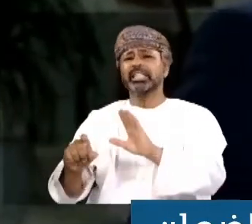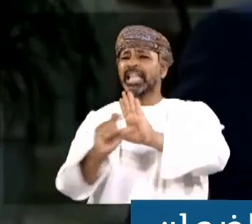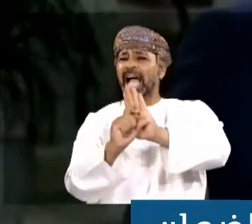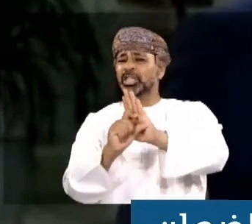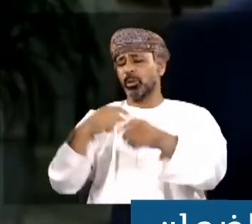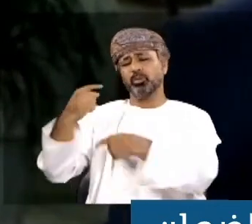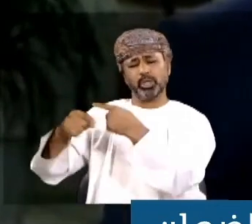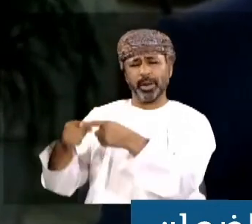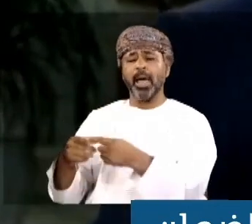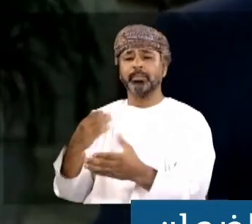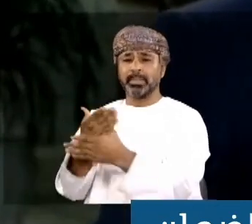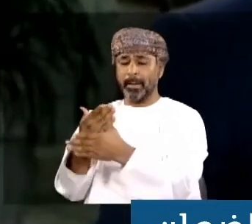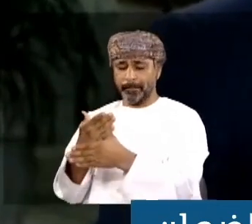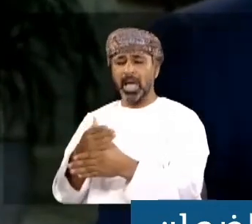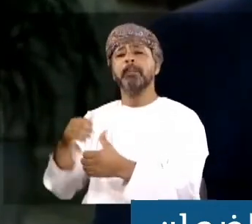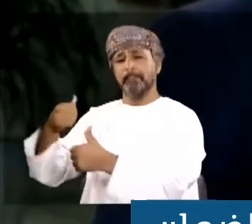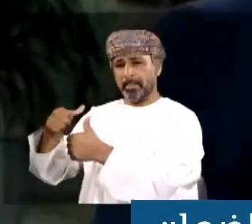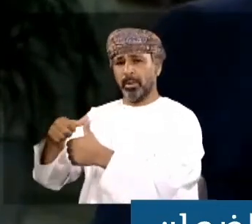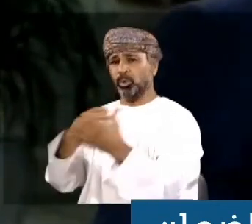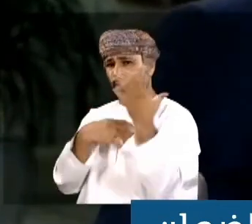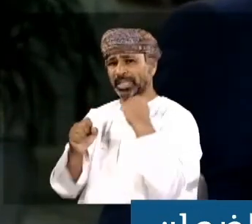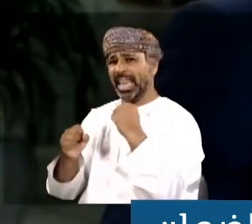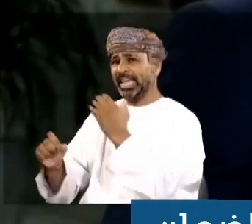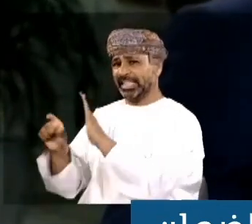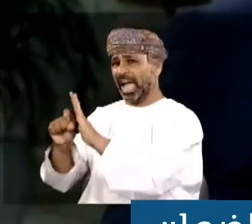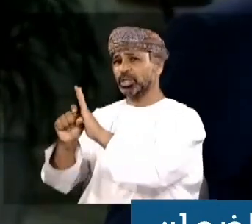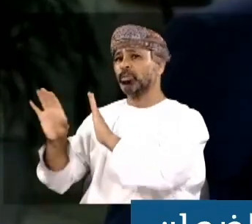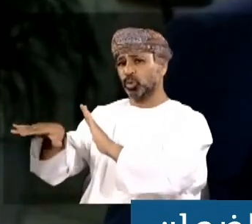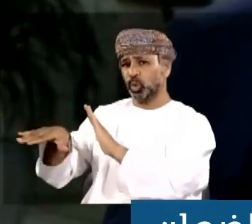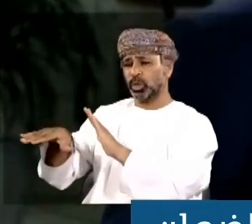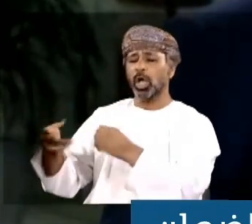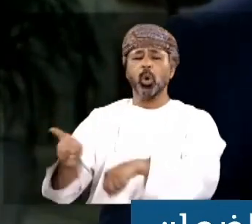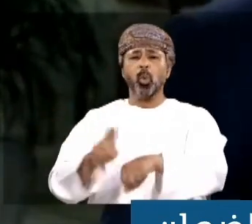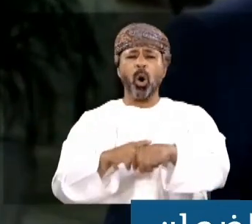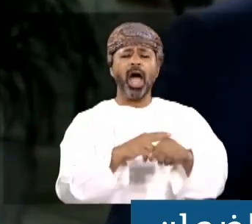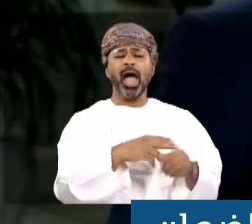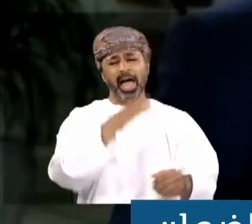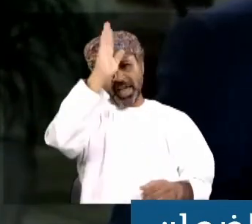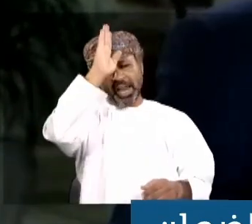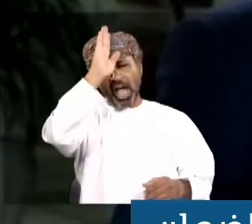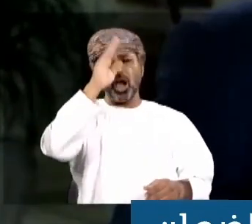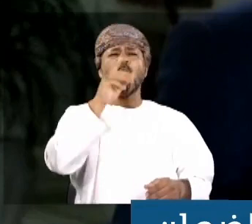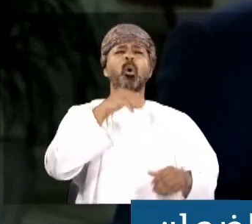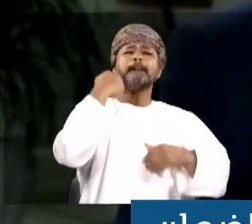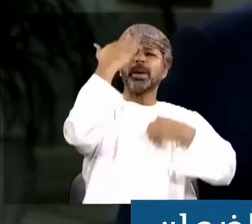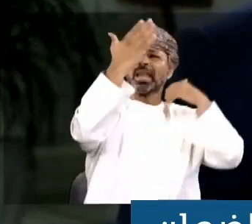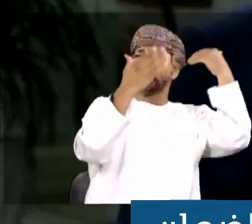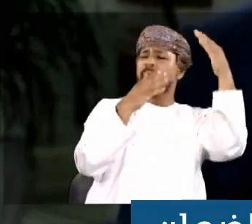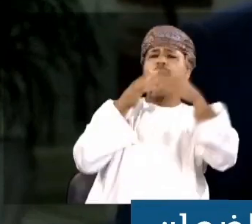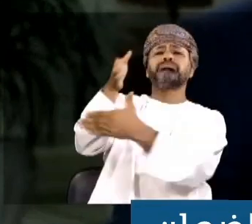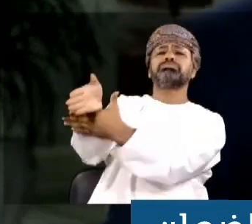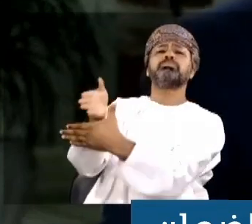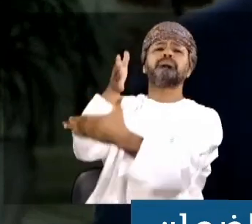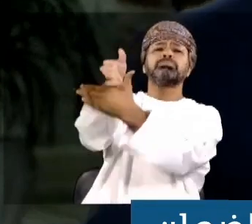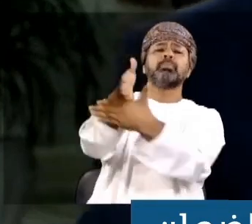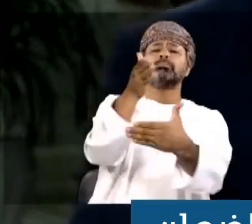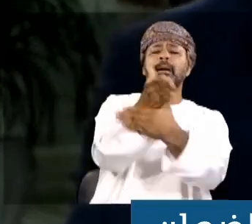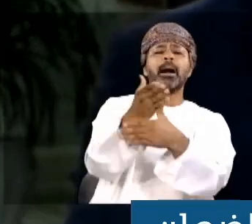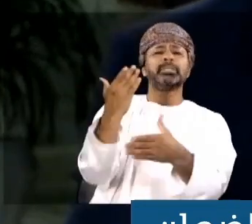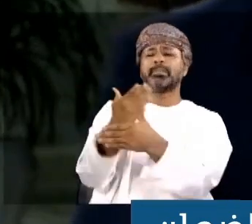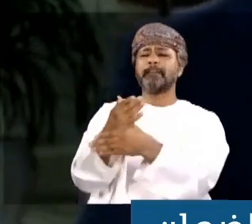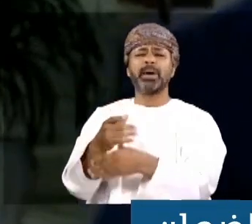وأن مسلحي داعش لا يزالون في المنطقة، مضيفا أن العراق يواجه تدخلات خارجية من شأنها